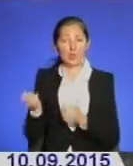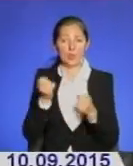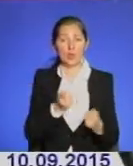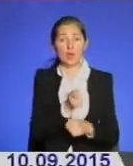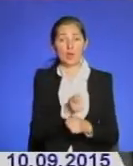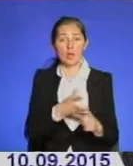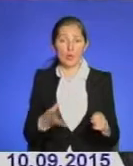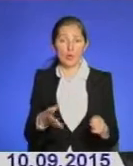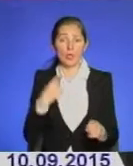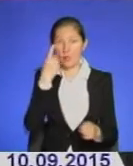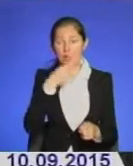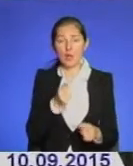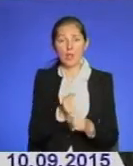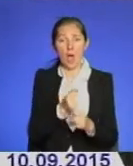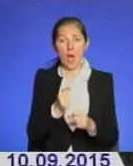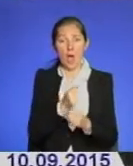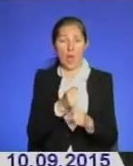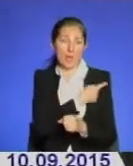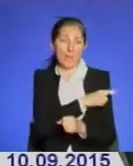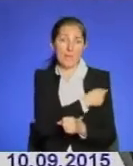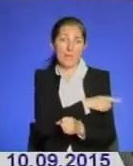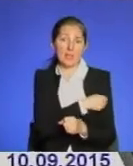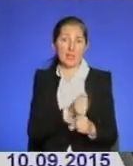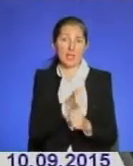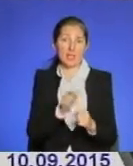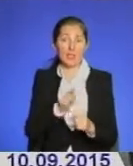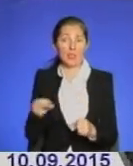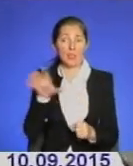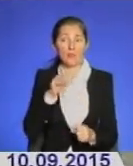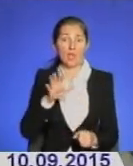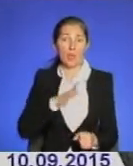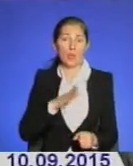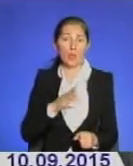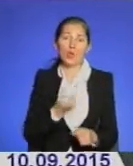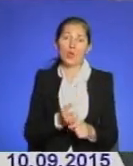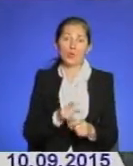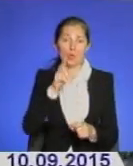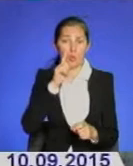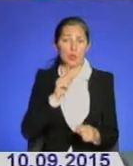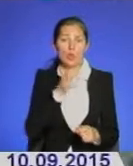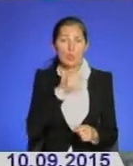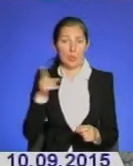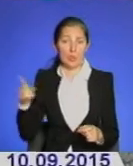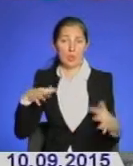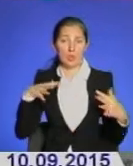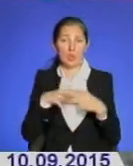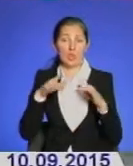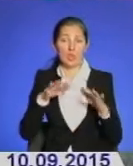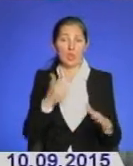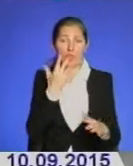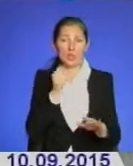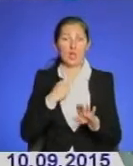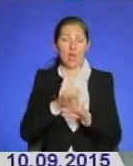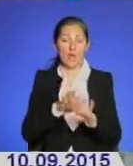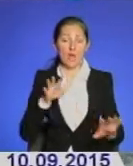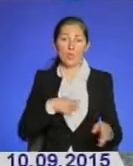Індивідуальні аптечки, радіостанції, максимально для того, щоб все було максимально зручно під час бойових дій. Національна гвардія виконує багато